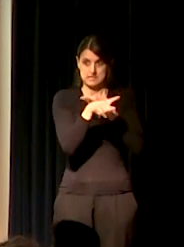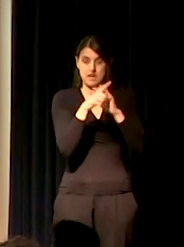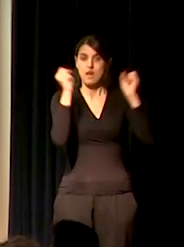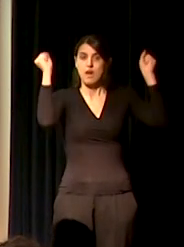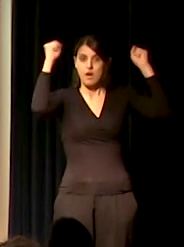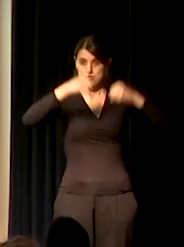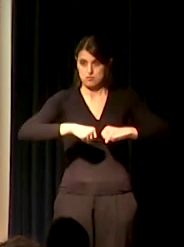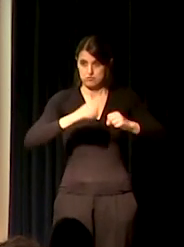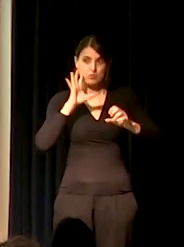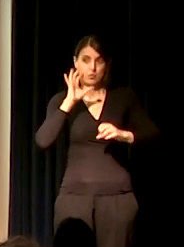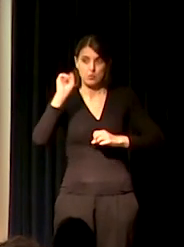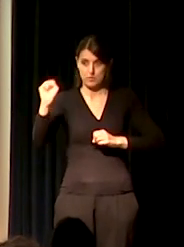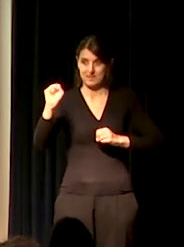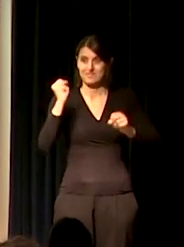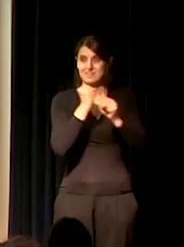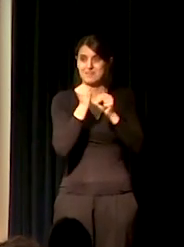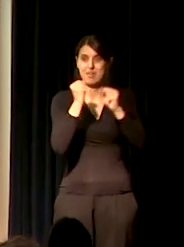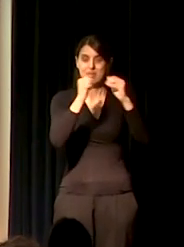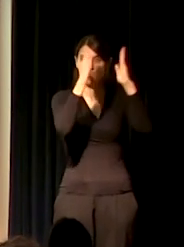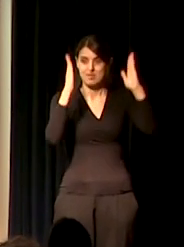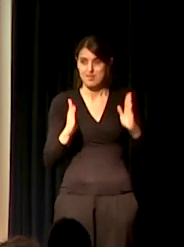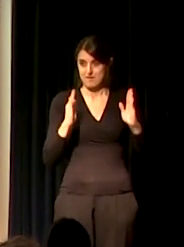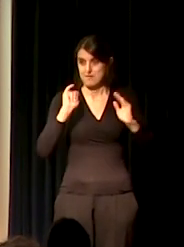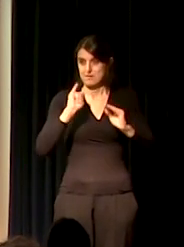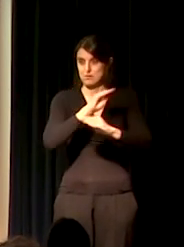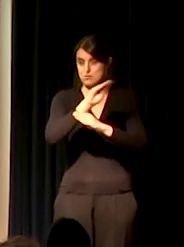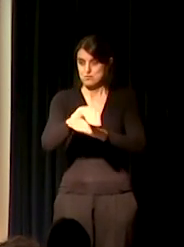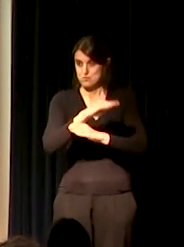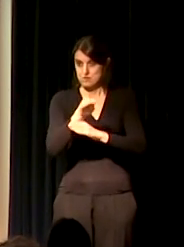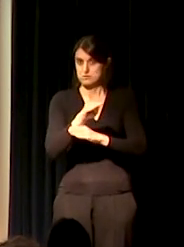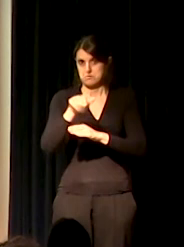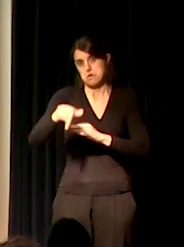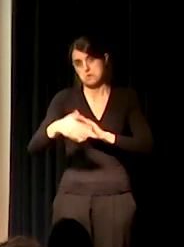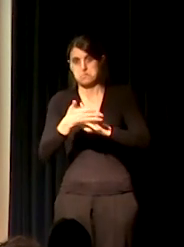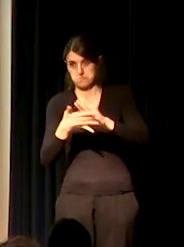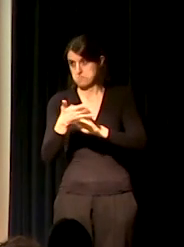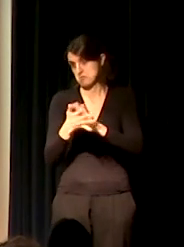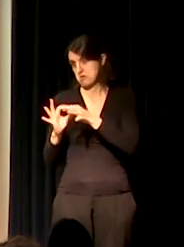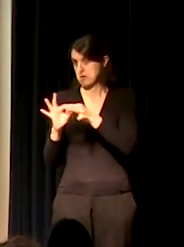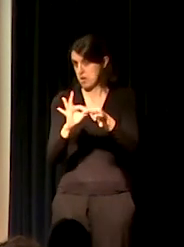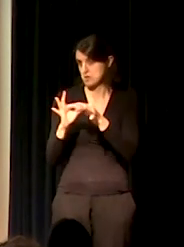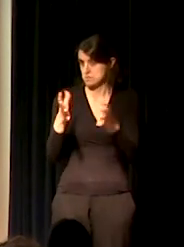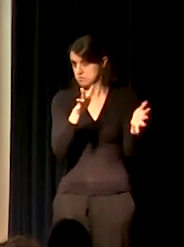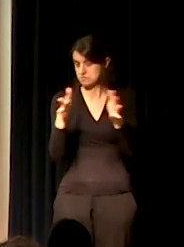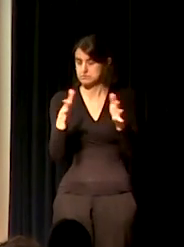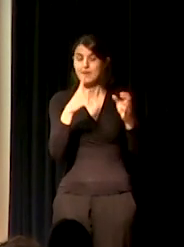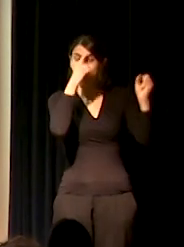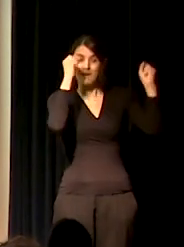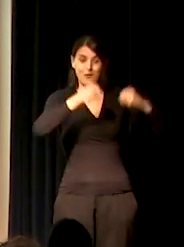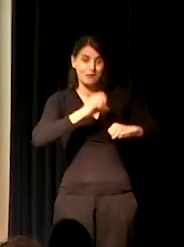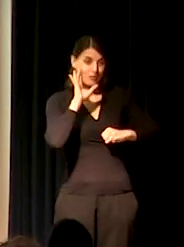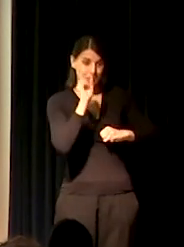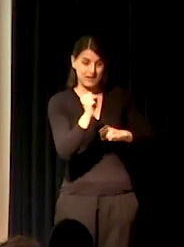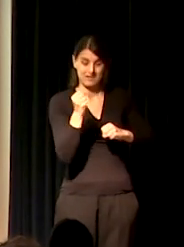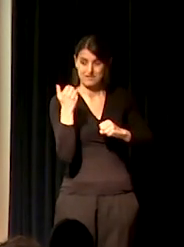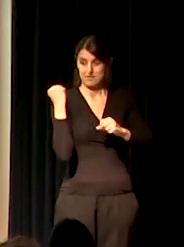de les cures, que no té a veure, o sí té a veure amb el que avui parlareu. És un acord de govern que ha